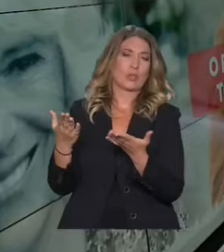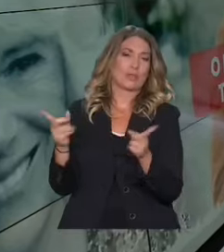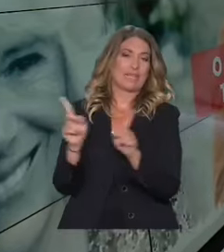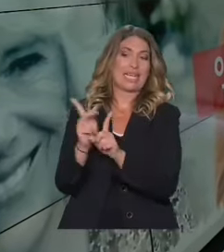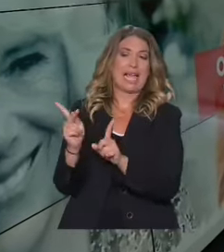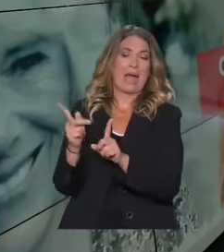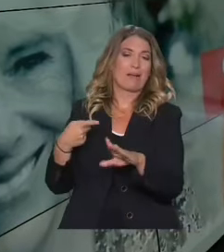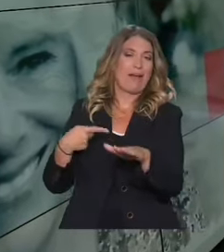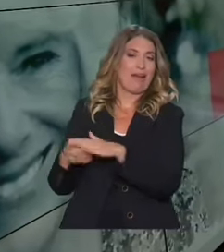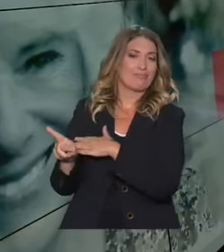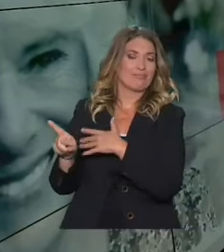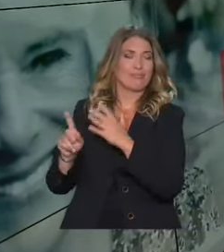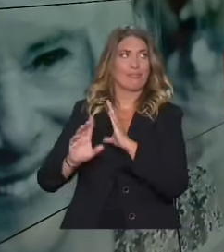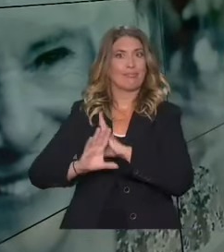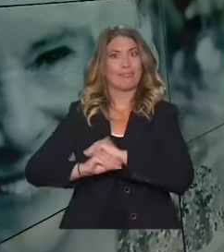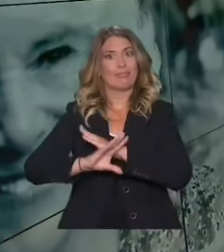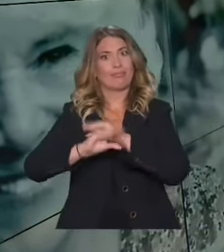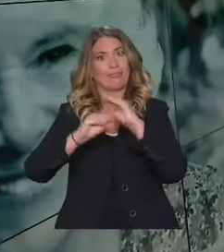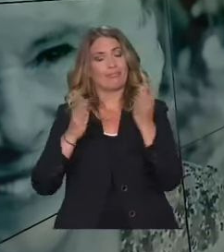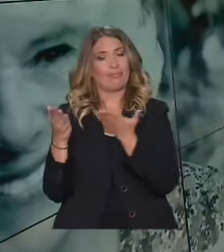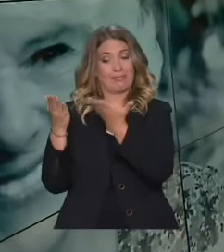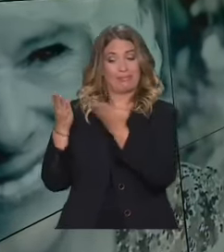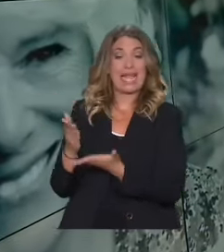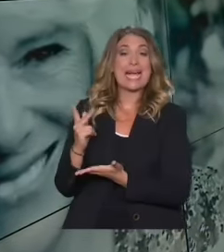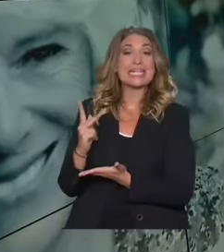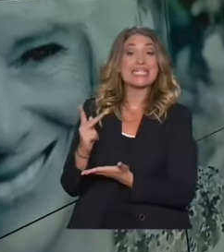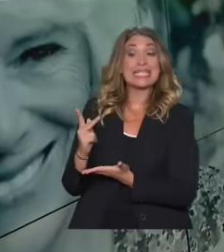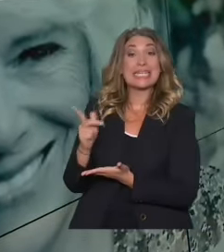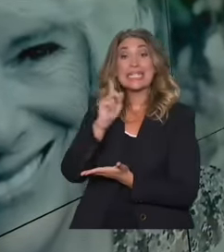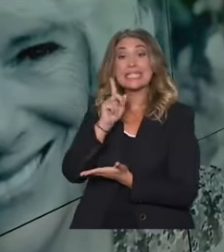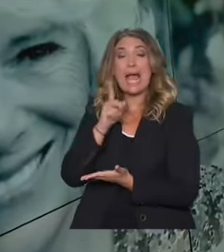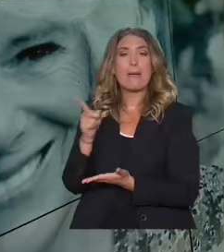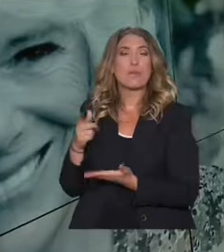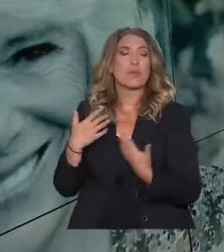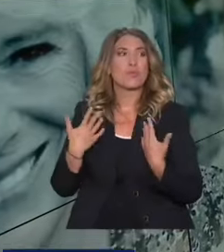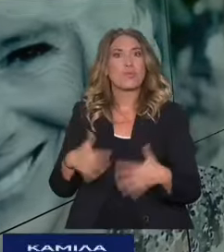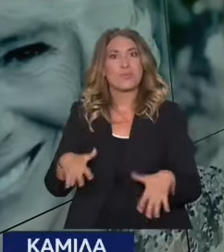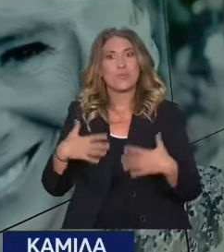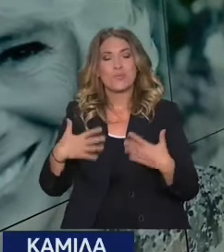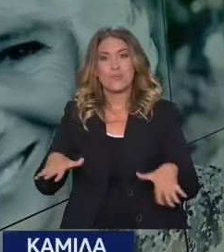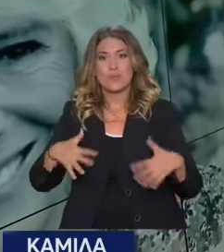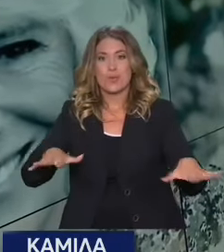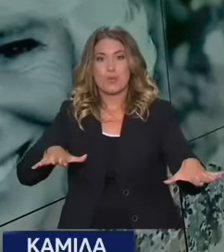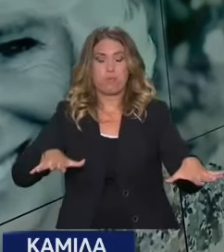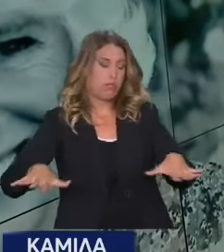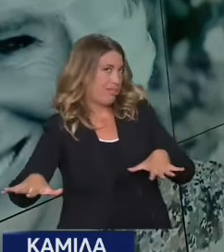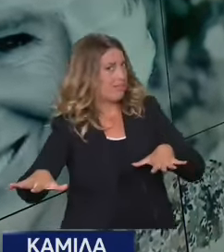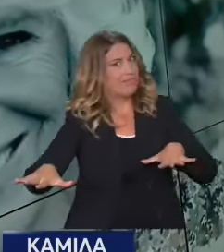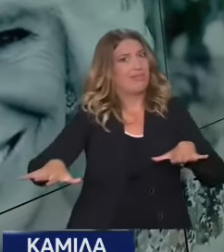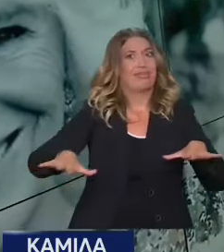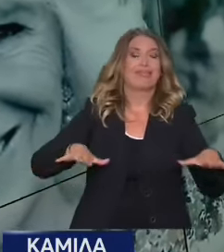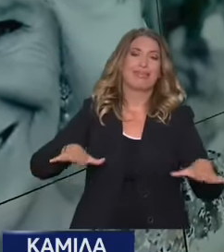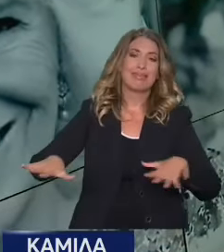σήμερα. Η Καμίλα Πάρκερ Μπόουλς ίσως προκάλεσε την μεγαλύτερη αναταραχή που θα μπορούσε να προκαλέσει